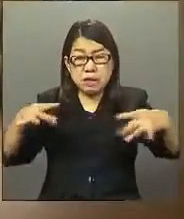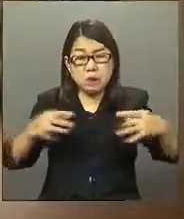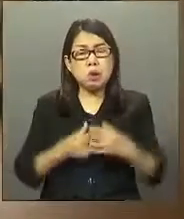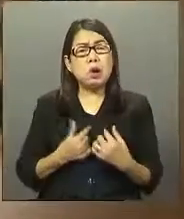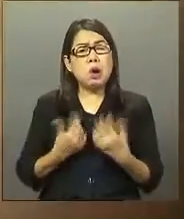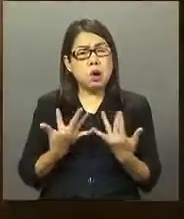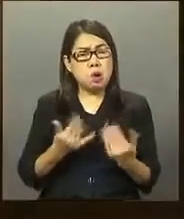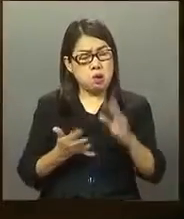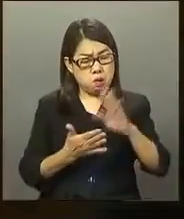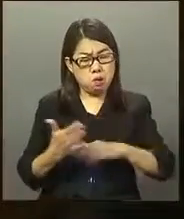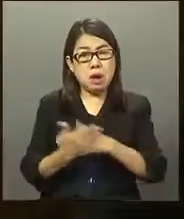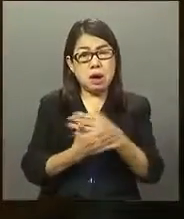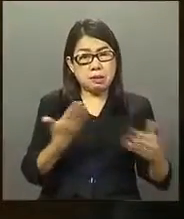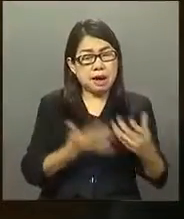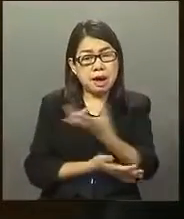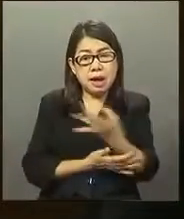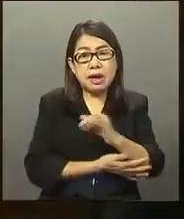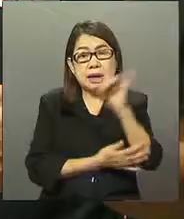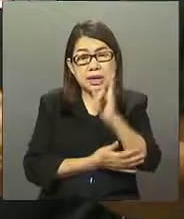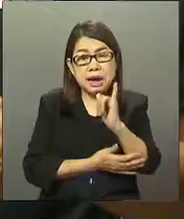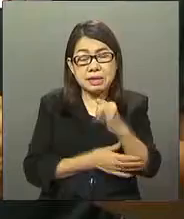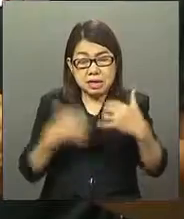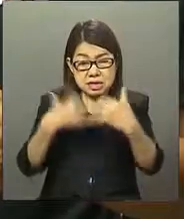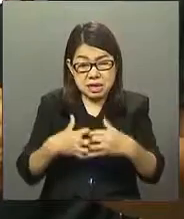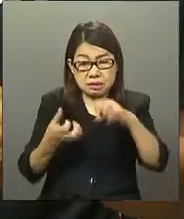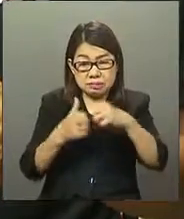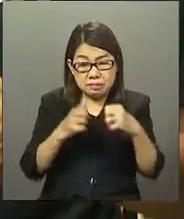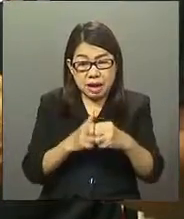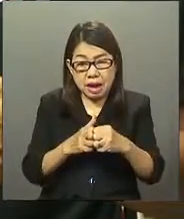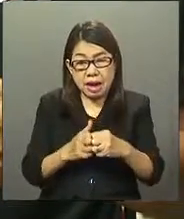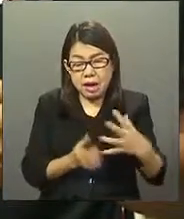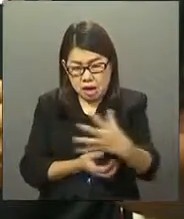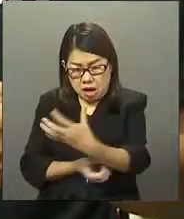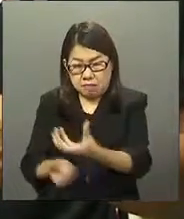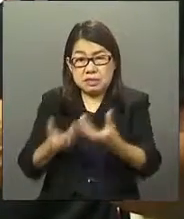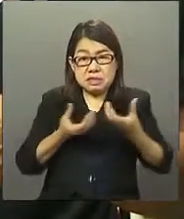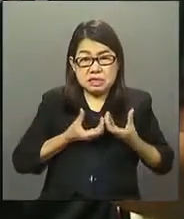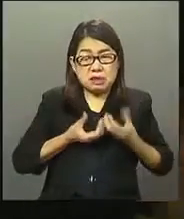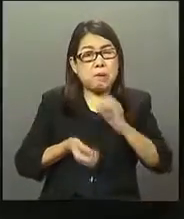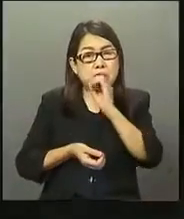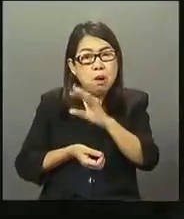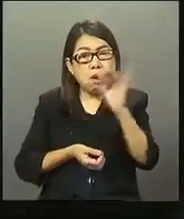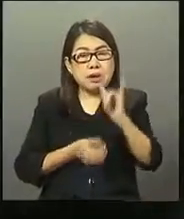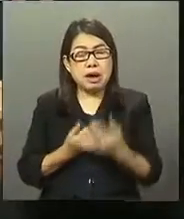การชดเชยลูกค้าหรือเรียกเก็บคืนเครื่องทั้งหมดแต่จะตั้งหน่วยรับฟังปัญหาของลูกค้าแทน